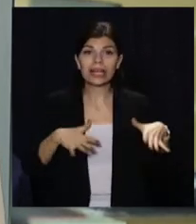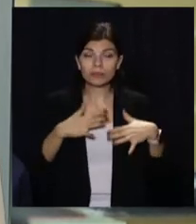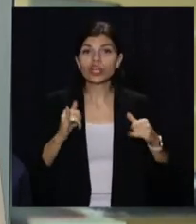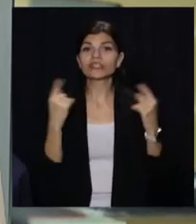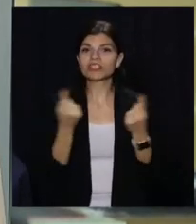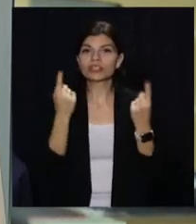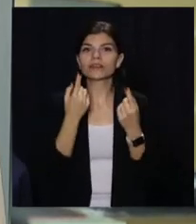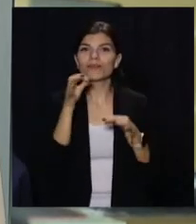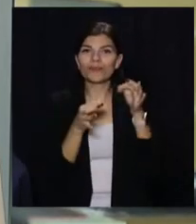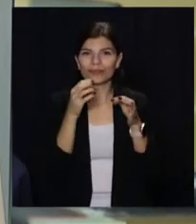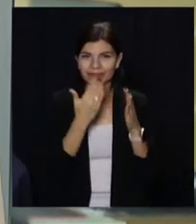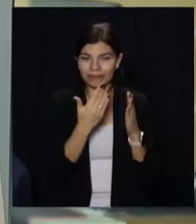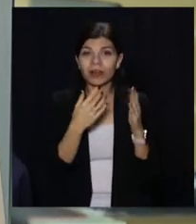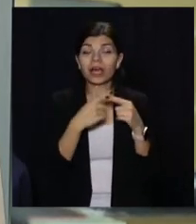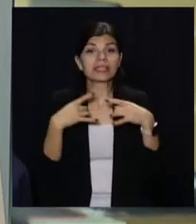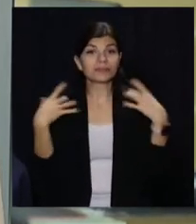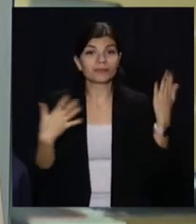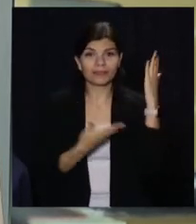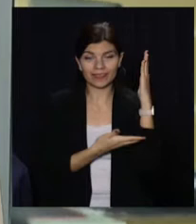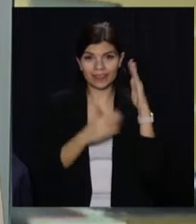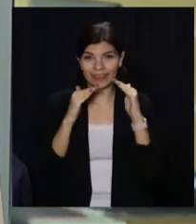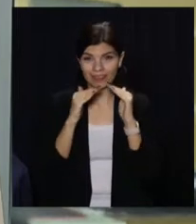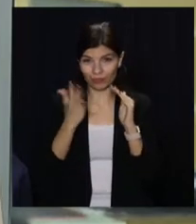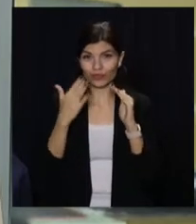звичайно. Незабаром це святкове дерево прикрасить наші